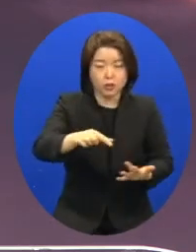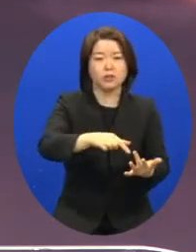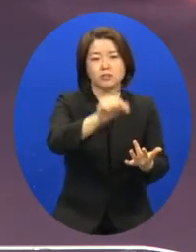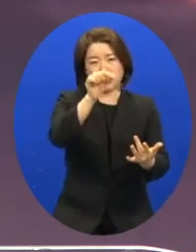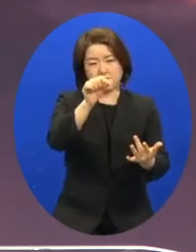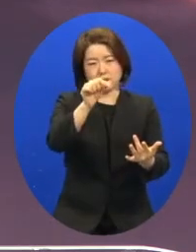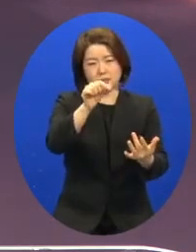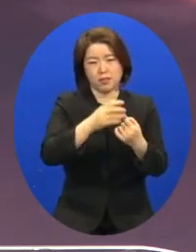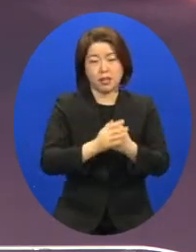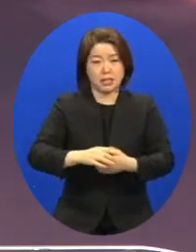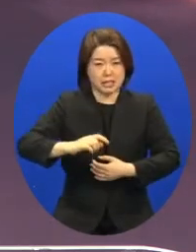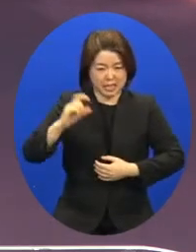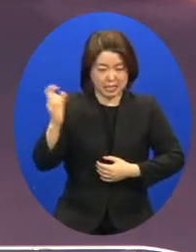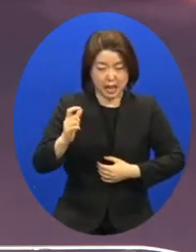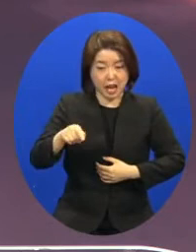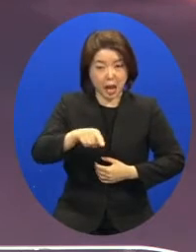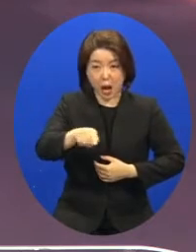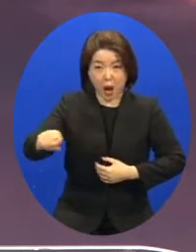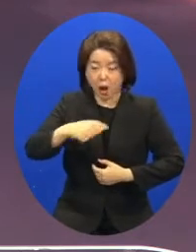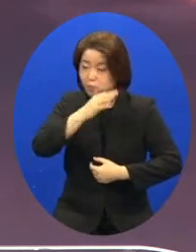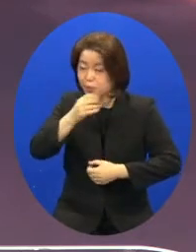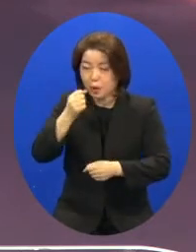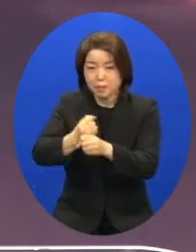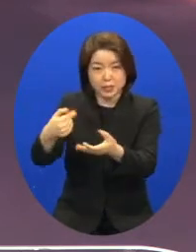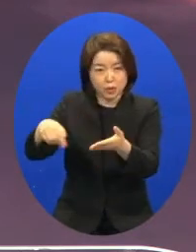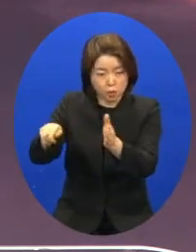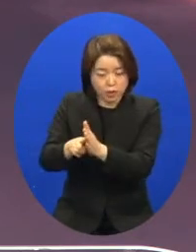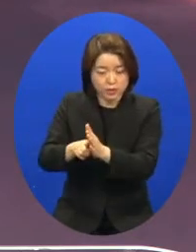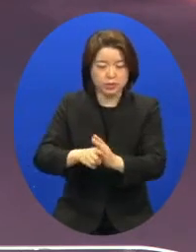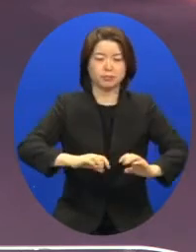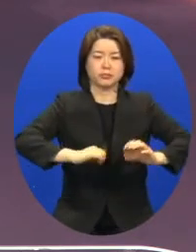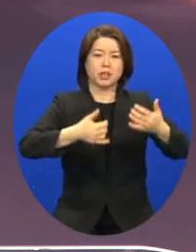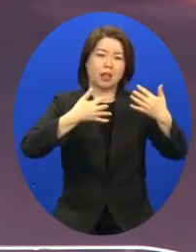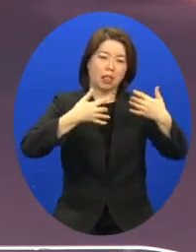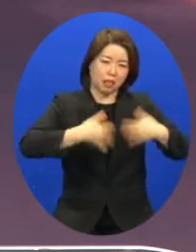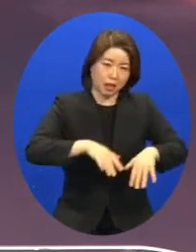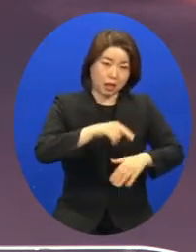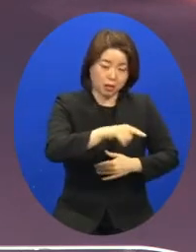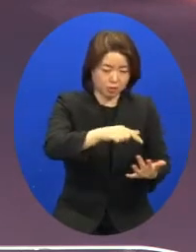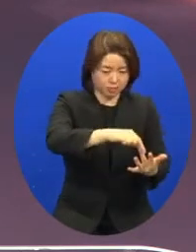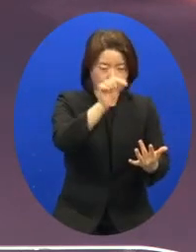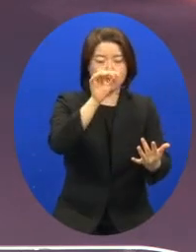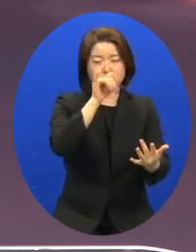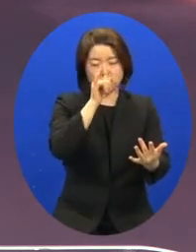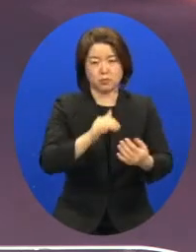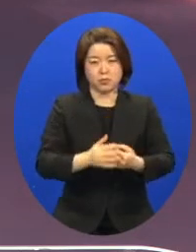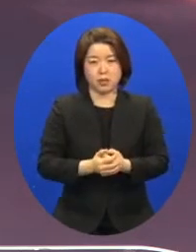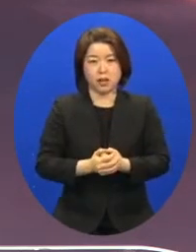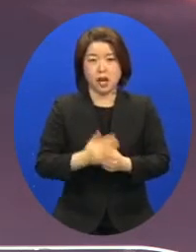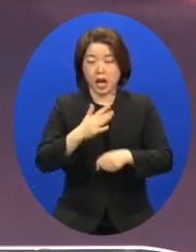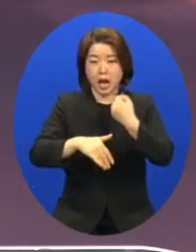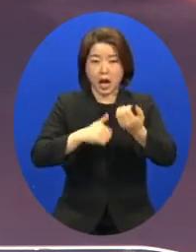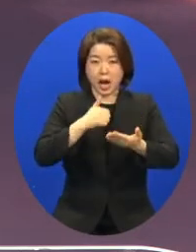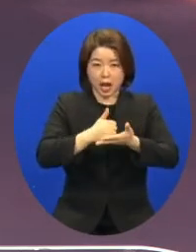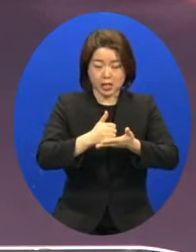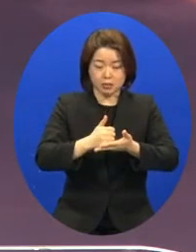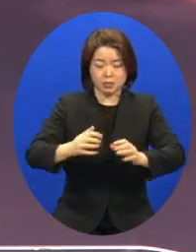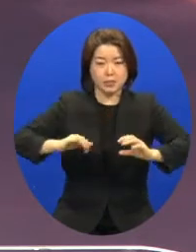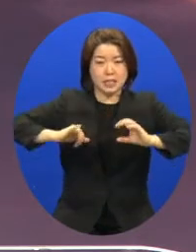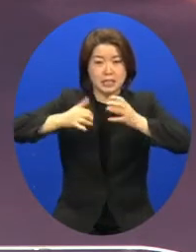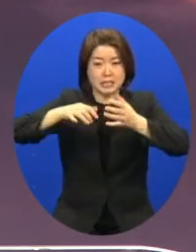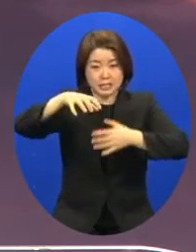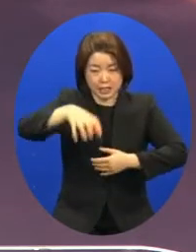택하셨으며 강한 것들을 부끄럽게 하시려고 세상의 약한 것들을 택하셨습니다. 하나님께서는